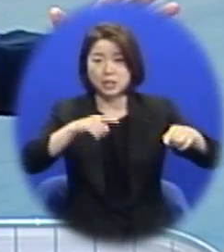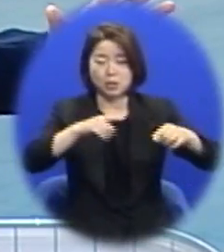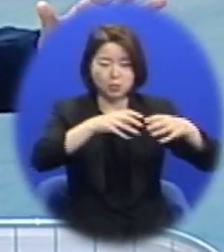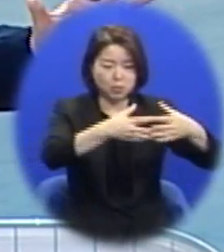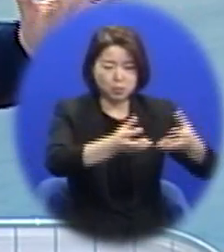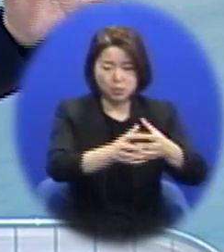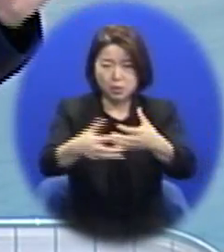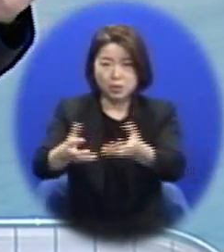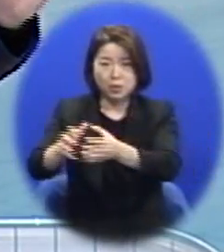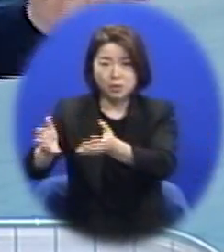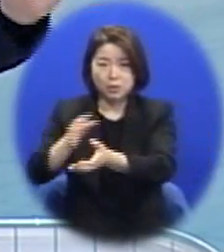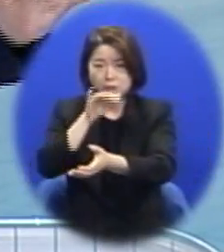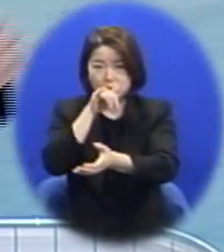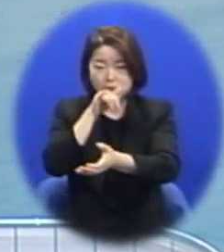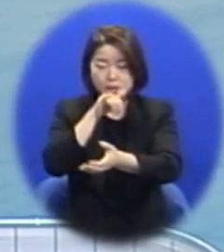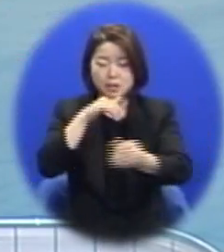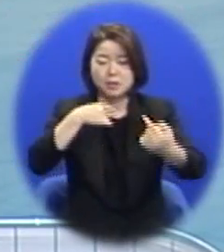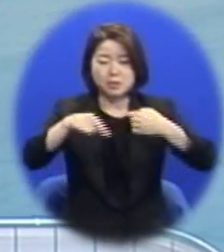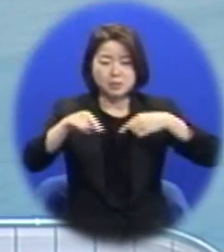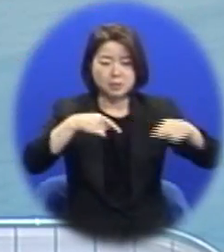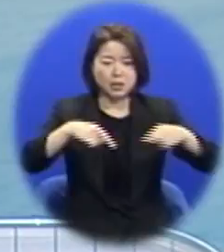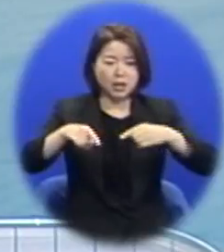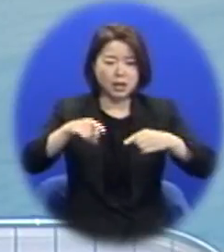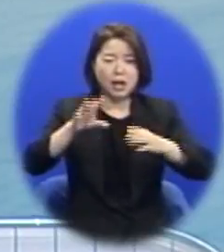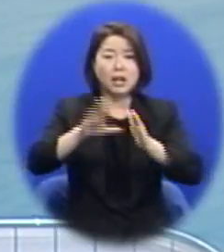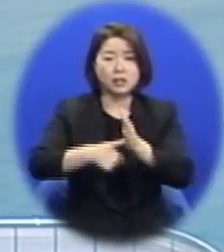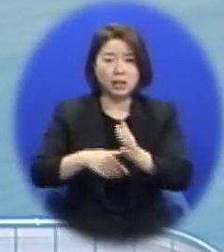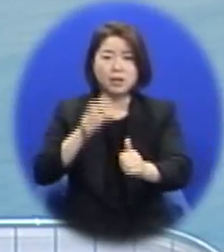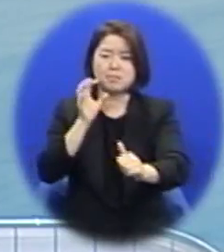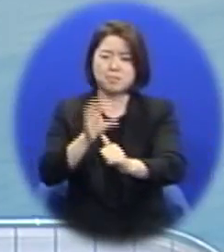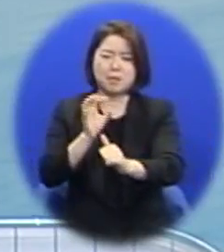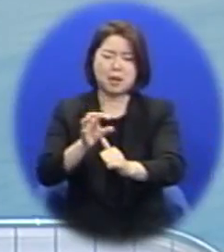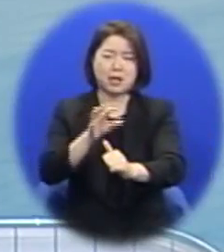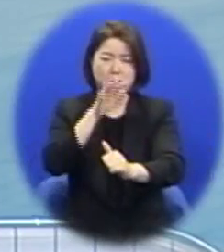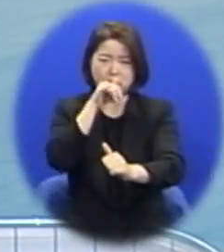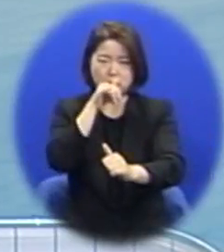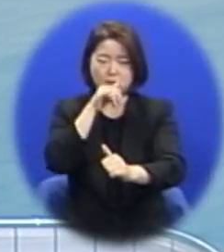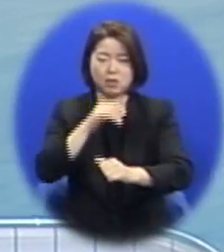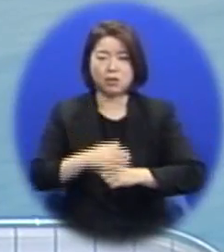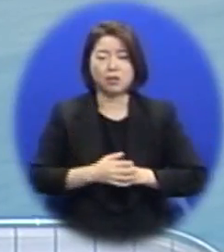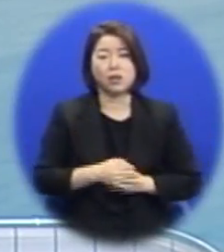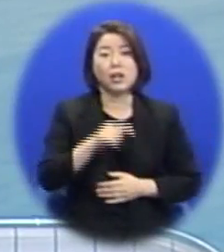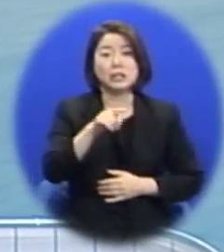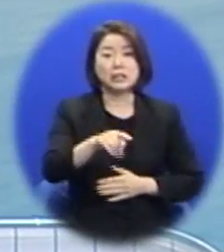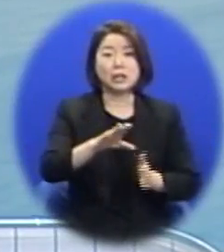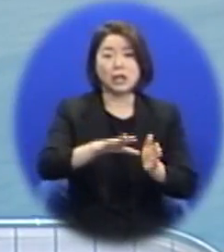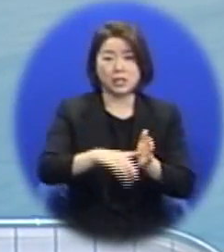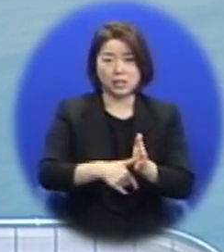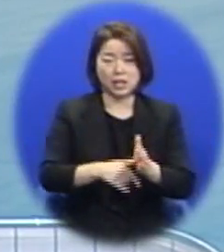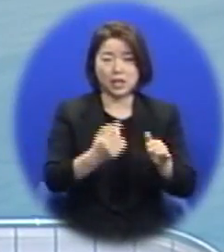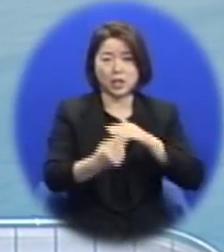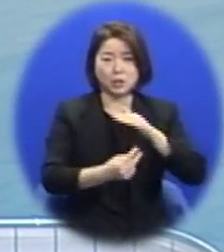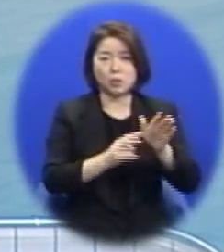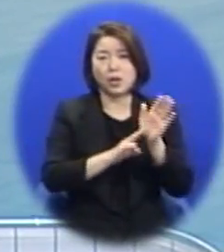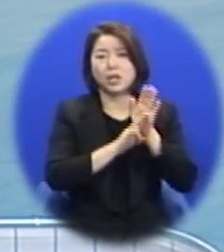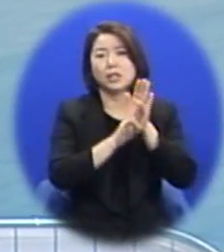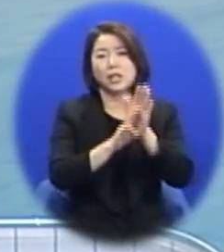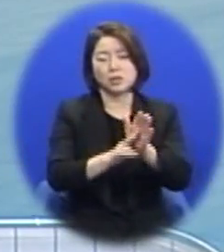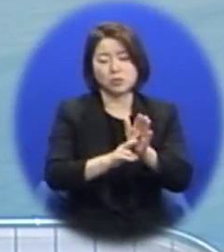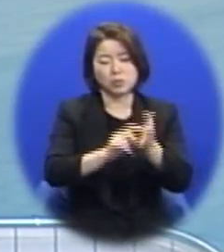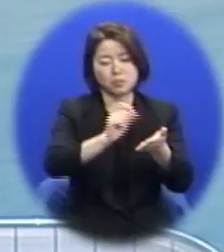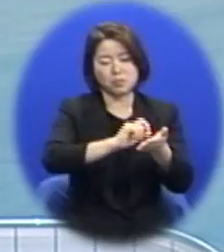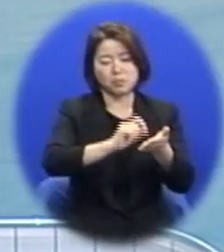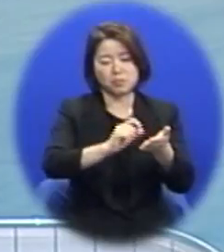영역에 핍박이 가해지기 시작했습니다. 그와 같은 때에 요한계시록이 기록이 된